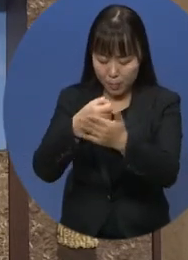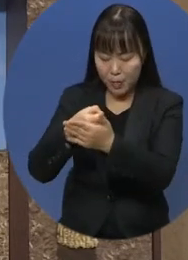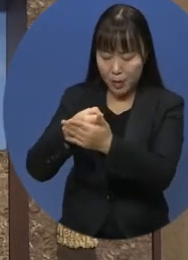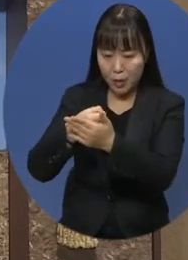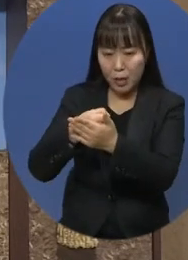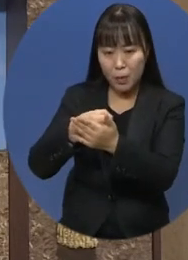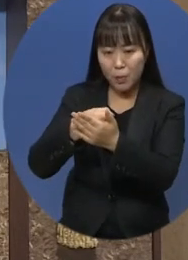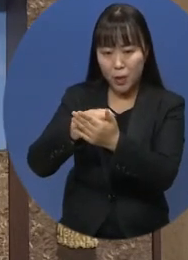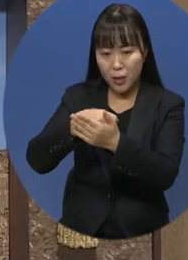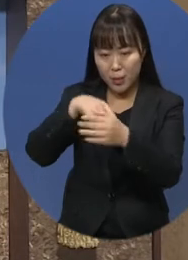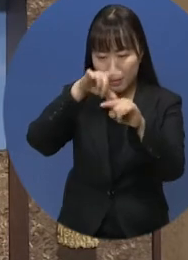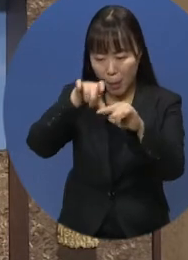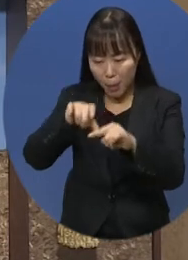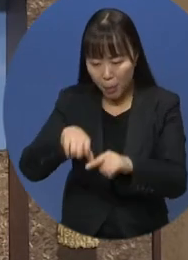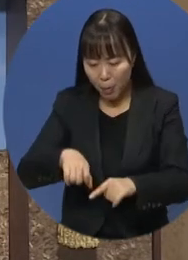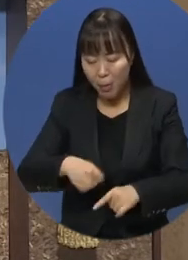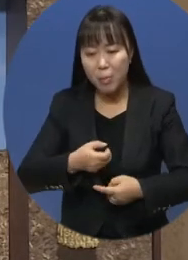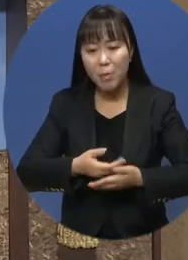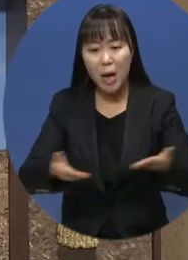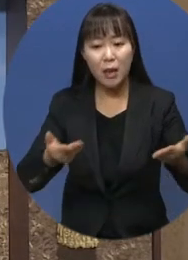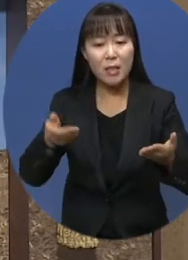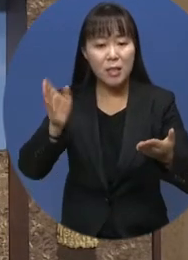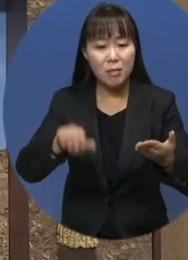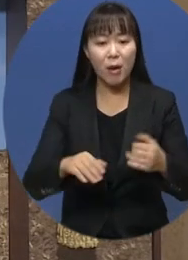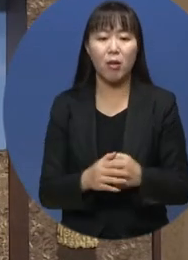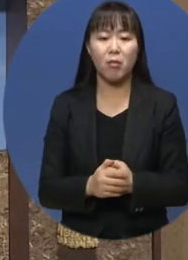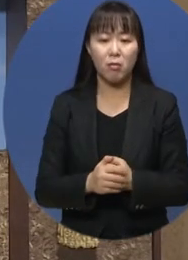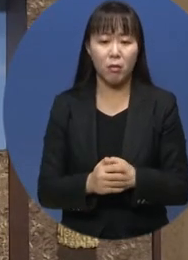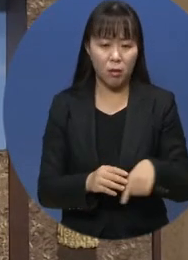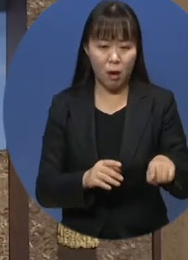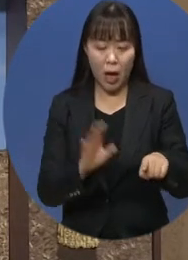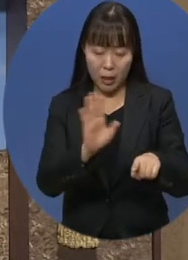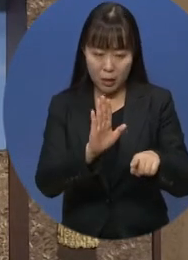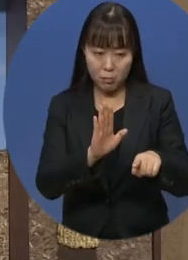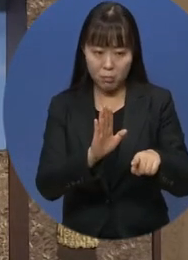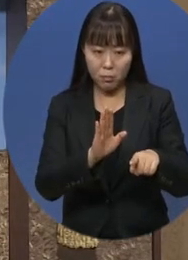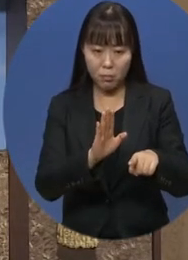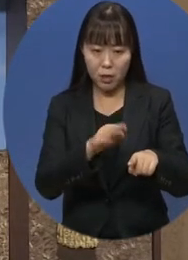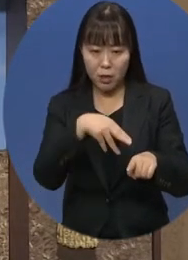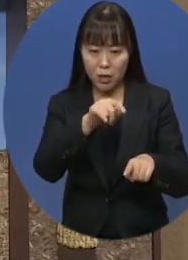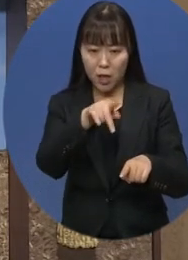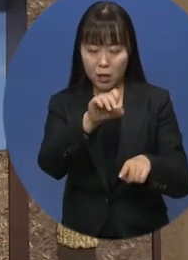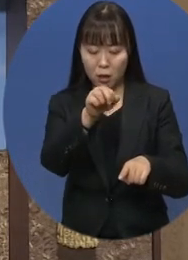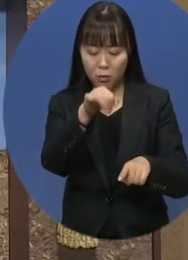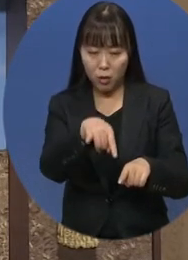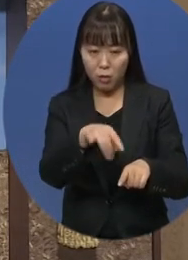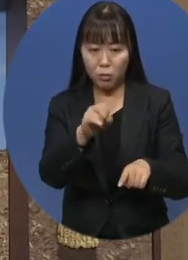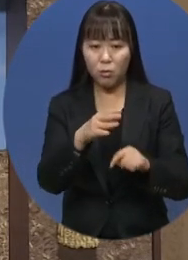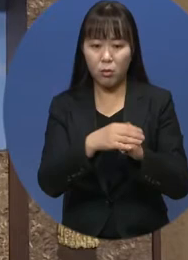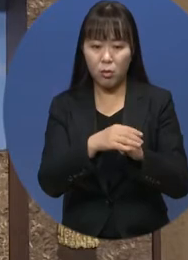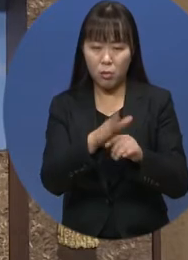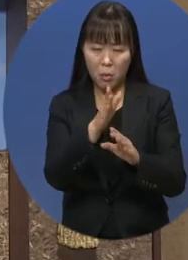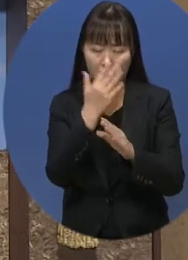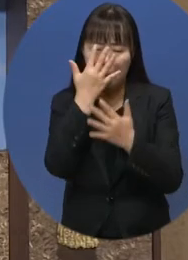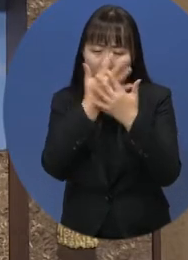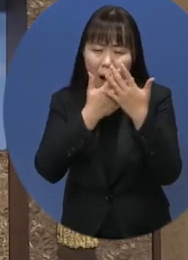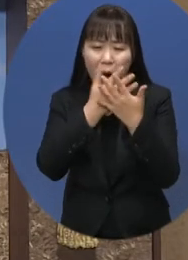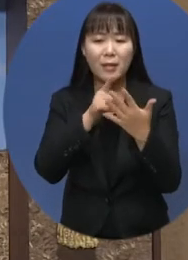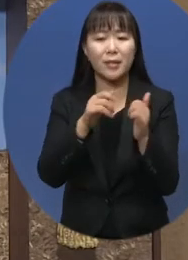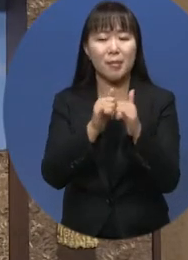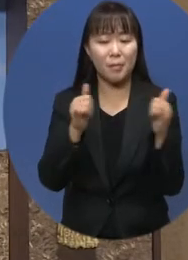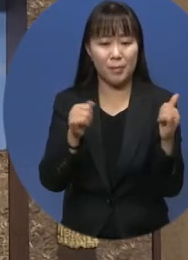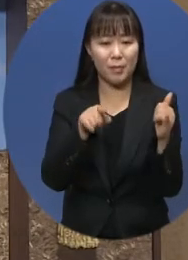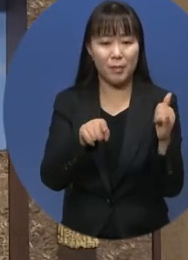데이터에서 짠다 하지만 또 여기에 해당되지 않는 차상 2층이라 드가 경계선 애매하게 있는데